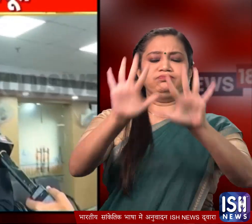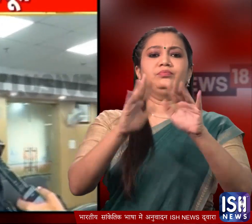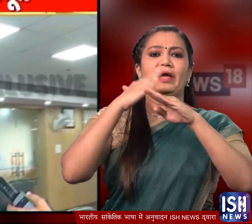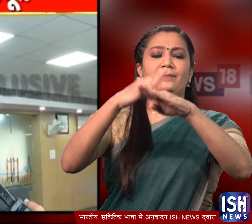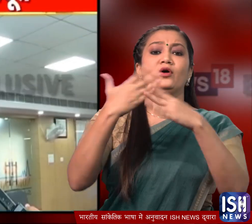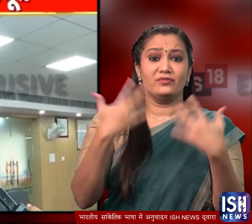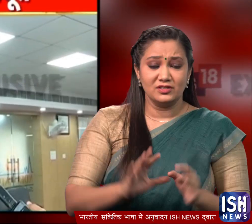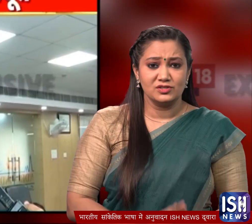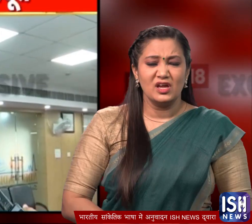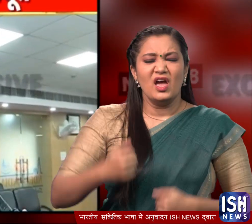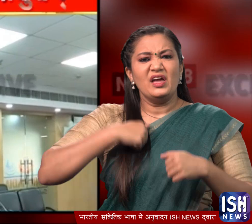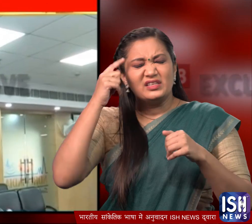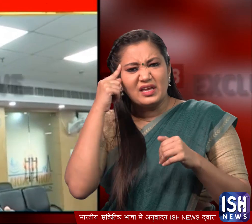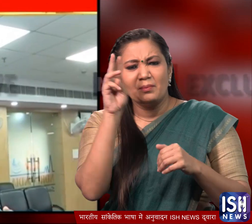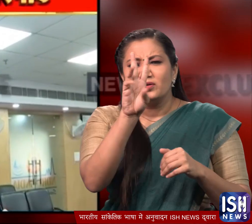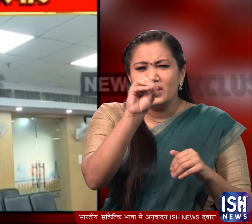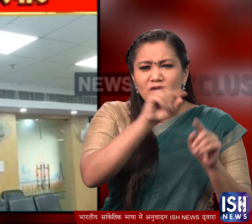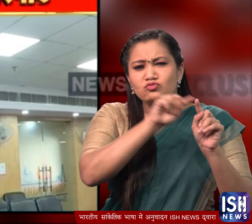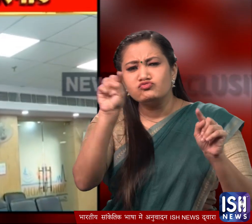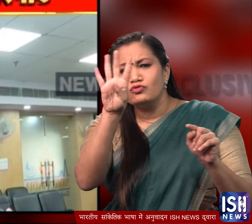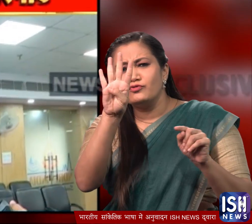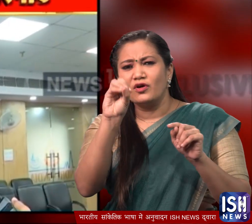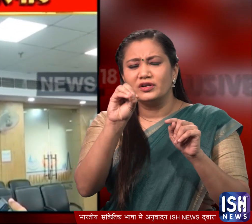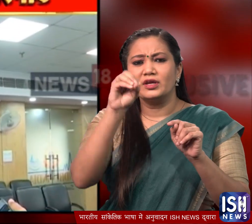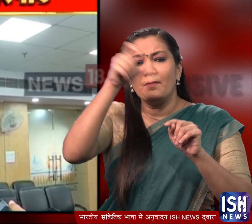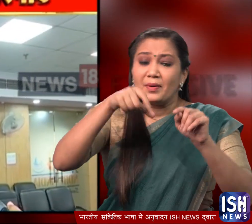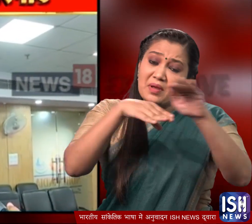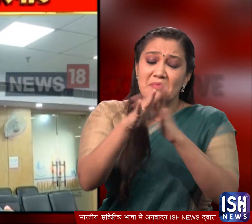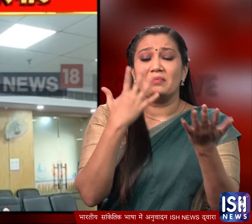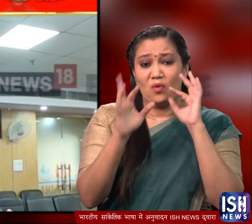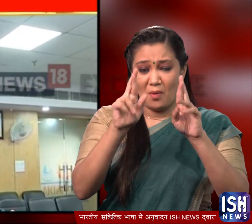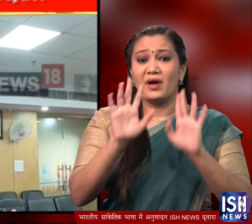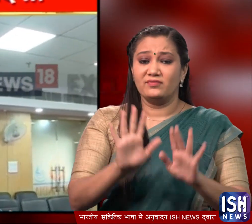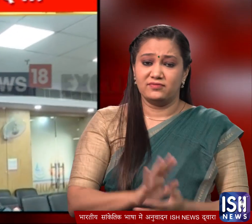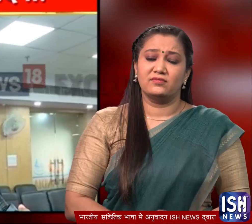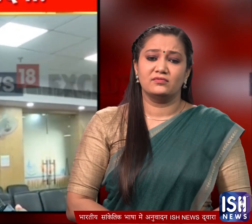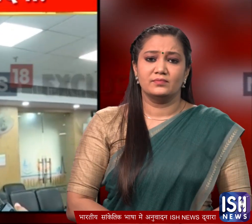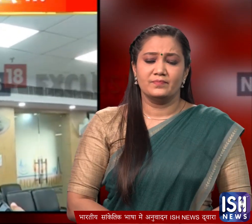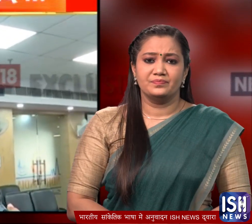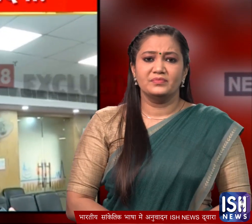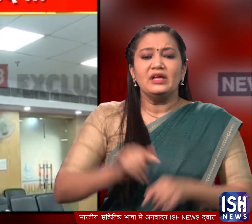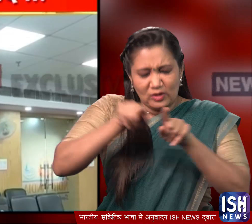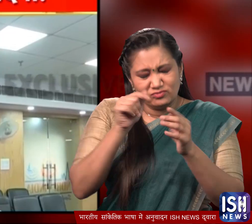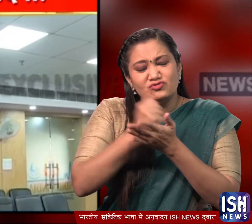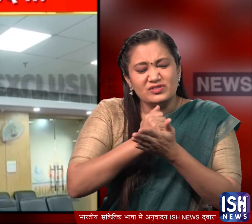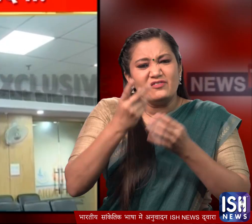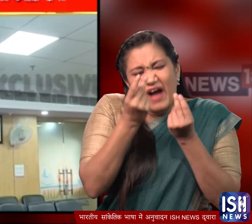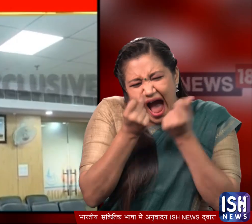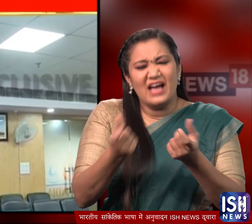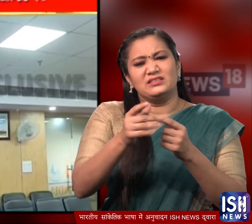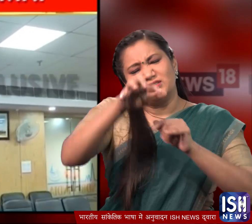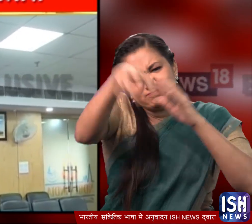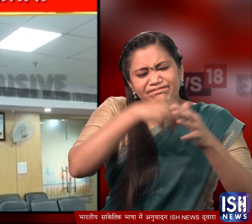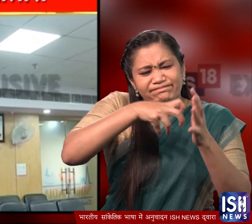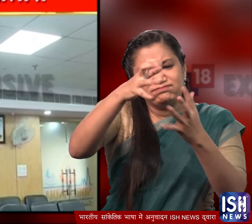गया। हम लोगों को ये आशंका है कि 30 से 35 जो हैं इसमें एम्प्लॉय हो सकते हैं। उसी में एफर्ट चल रहा है कि डेब्री